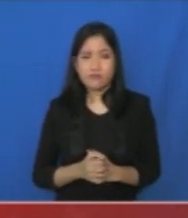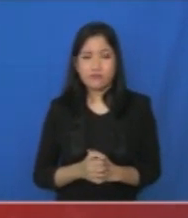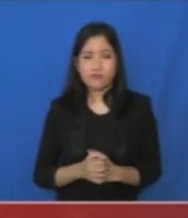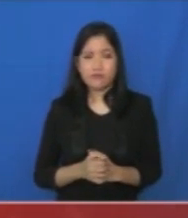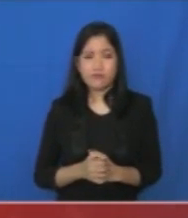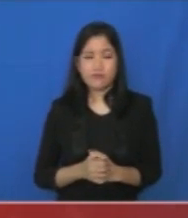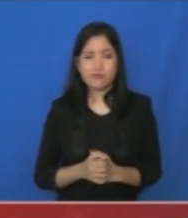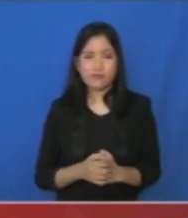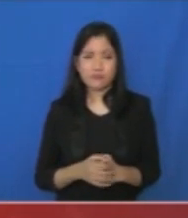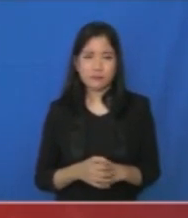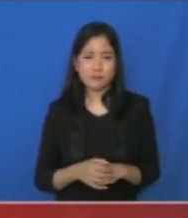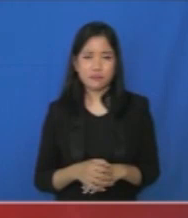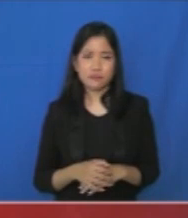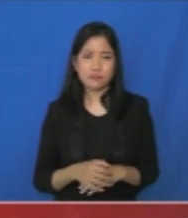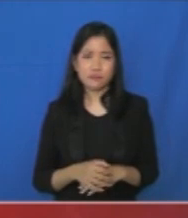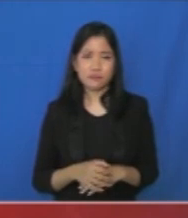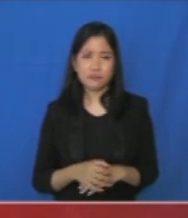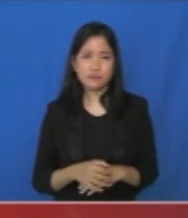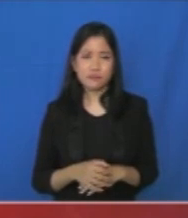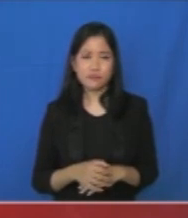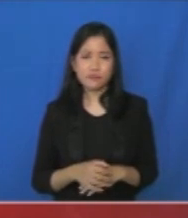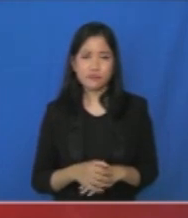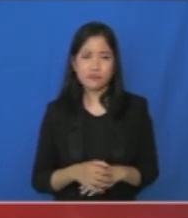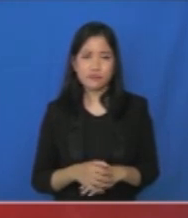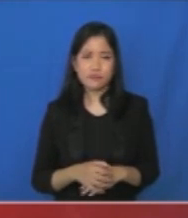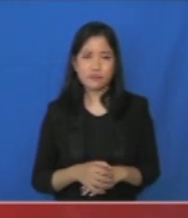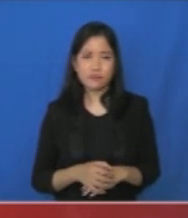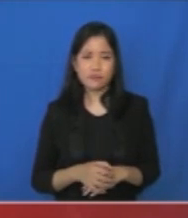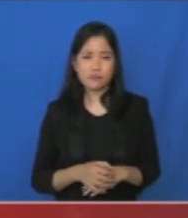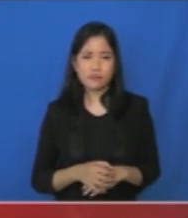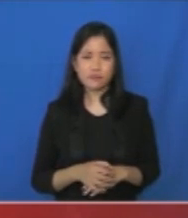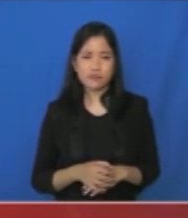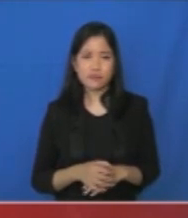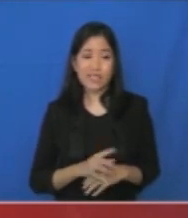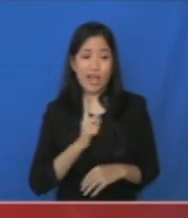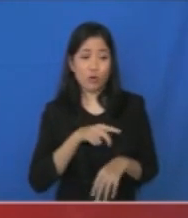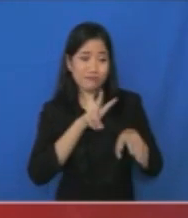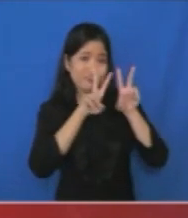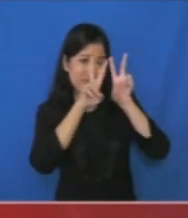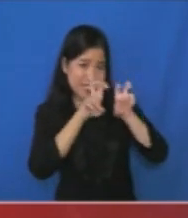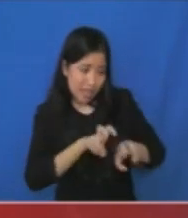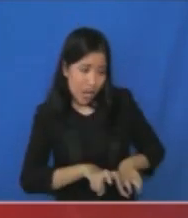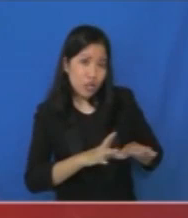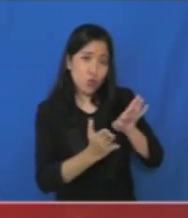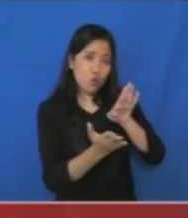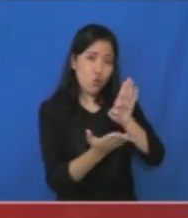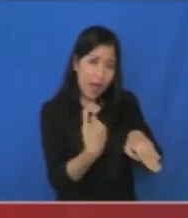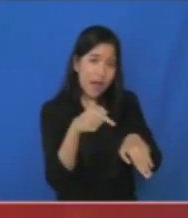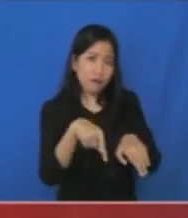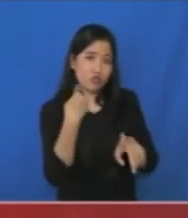kelompok inilah kemudian apabila pemeriksaannya kemudian diulang dan didapatkan